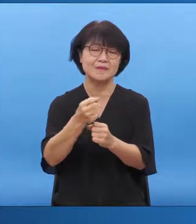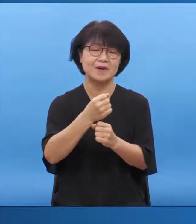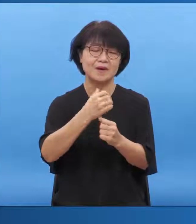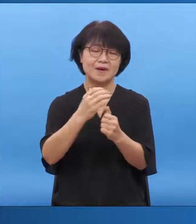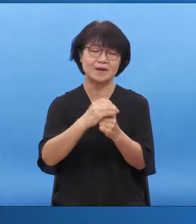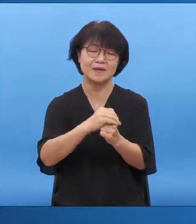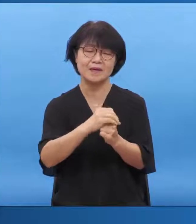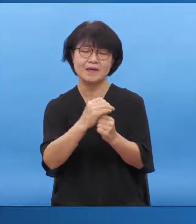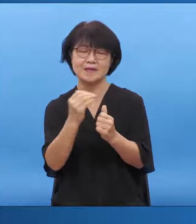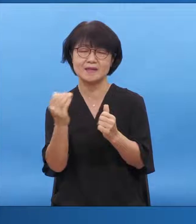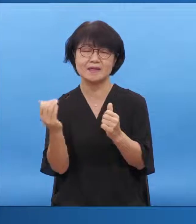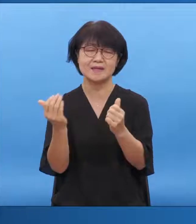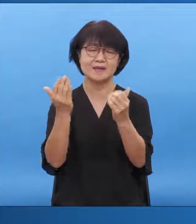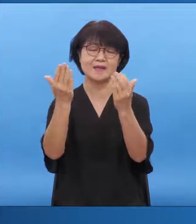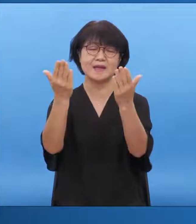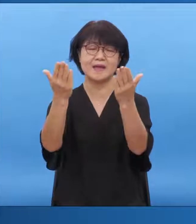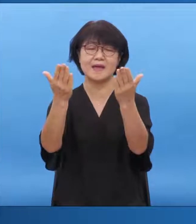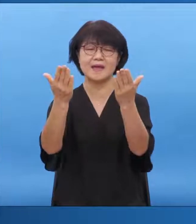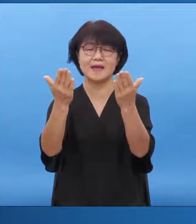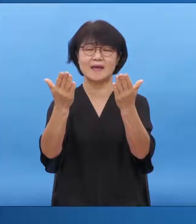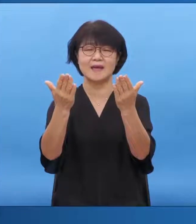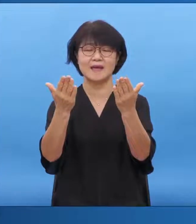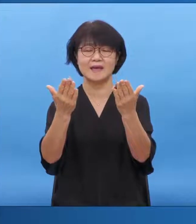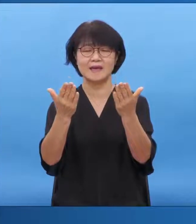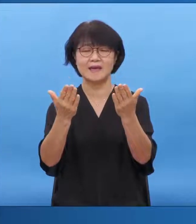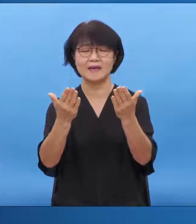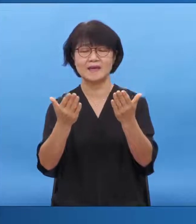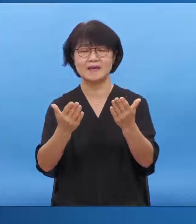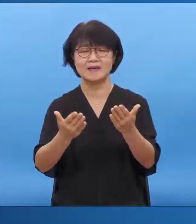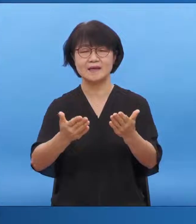짐 벗기시네.